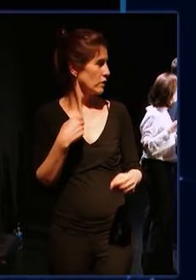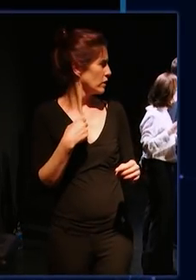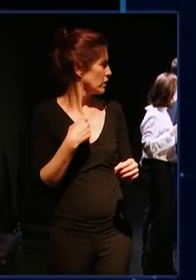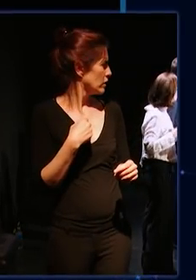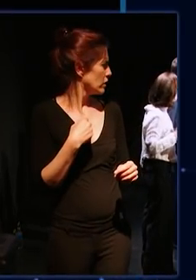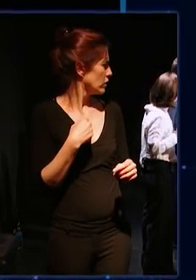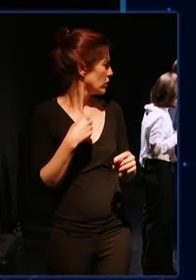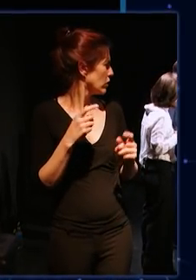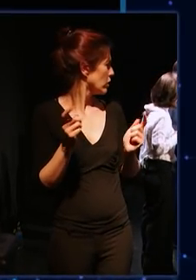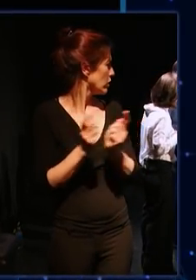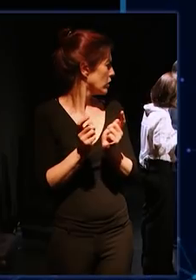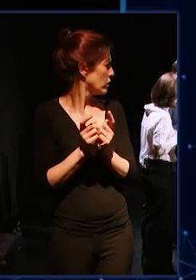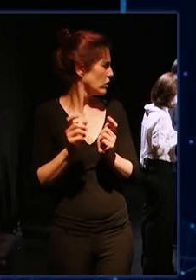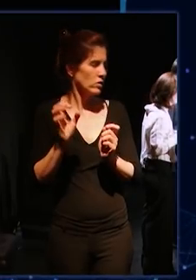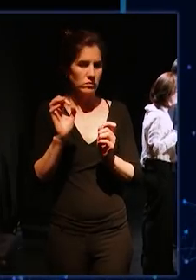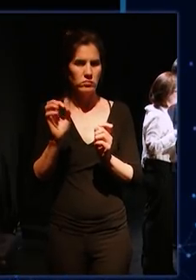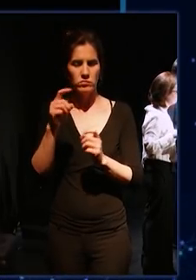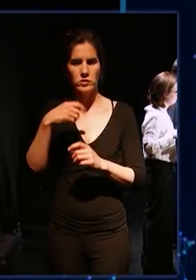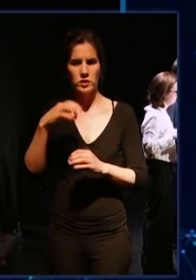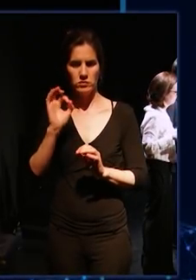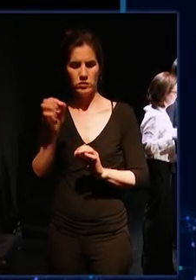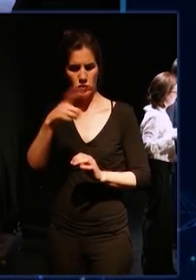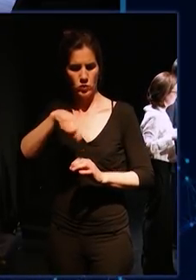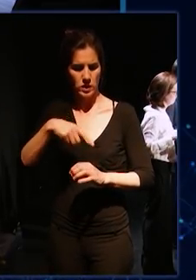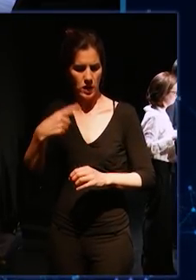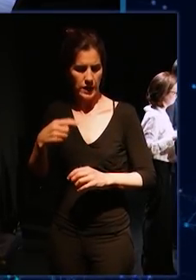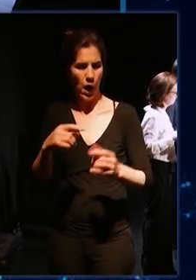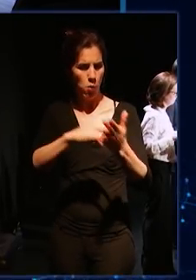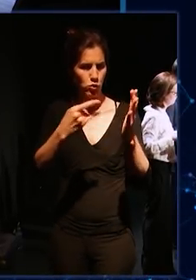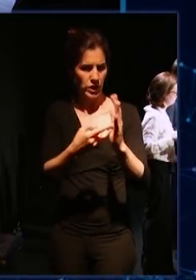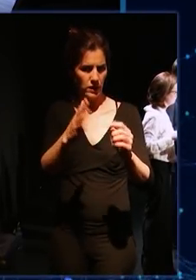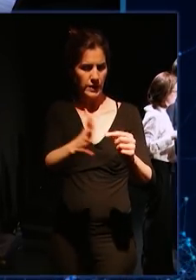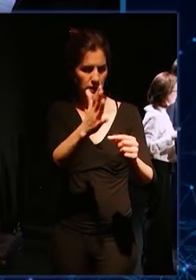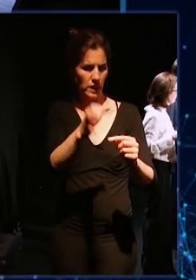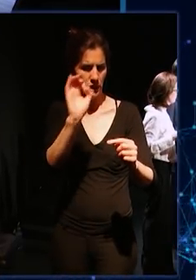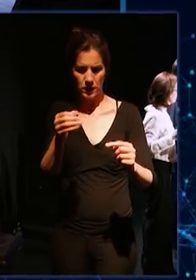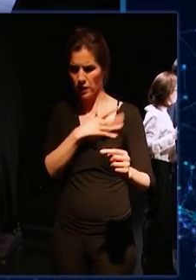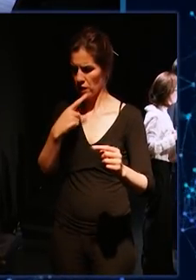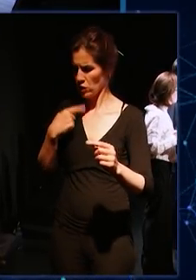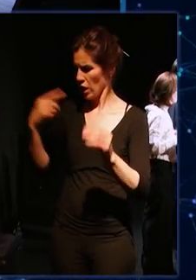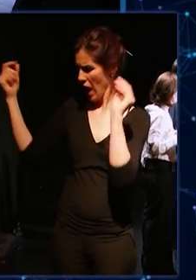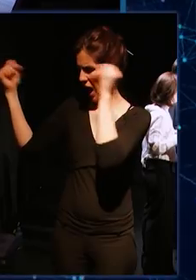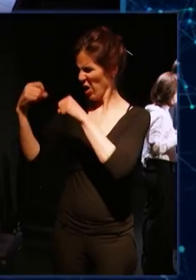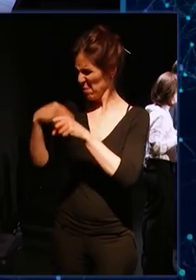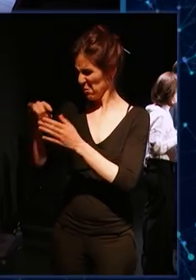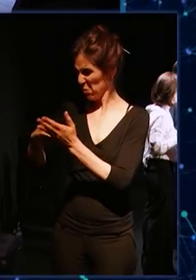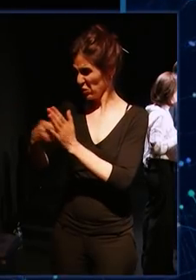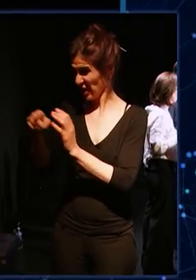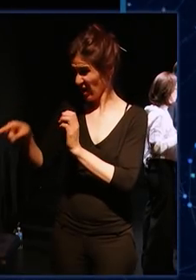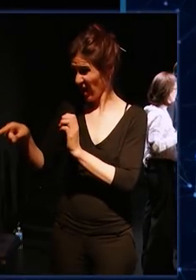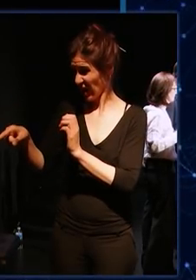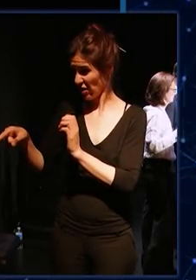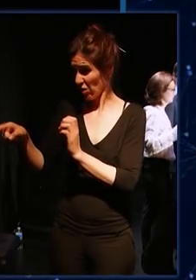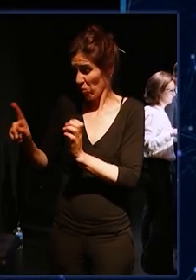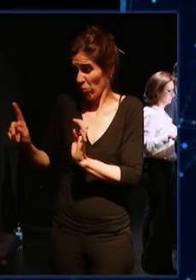Jo molt ràpidament, nosaltres sí que tenim un projecte per a Tèxtil Racer, no volem el projecte que està duent a terme, que vol dur a terme l'Ajuntament actual per a Tèxtil Racer.